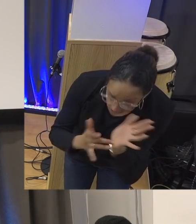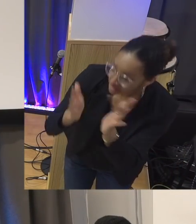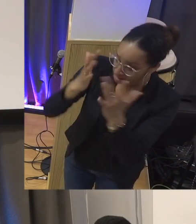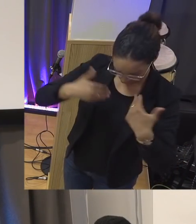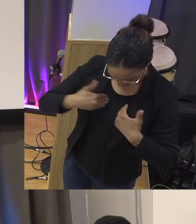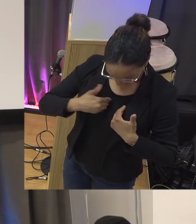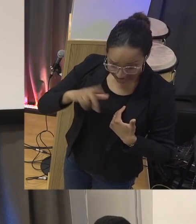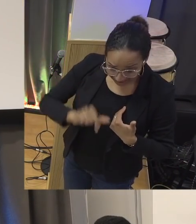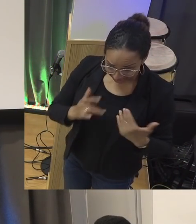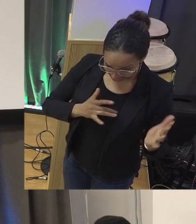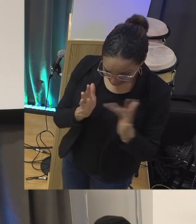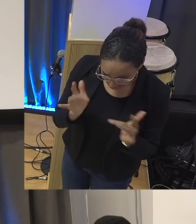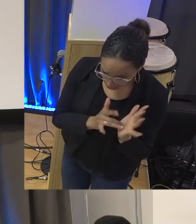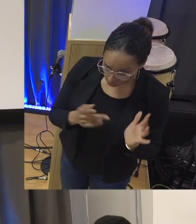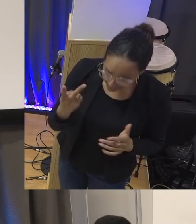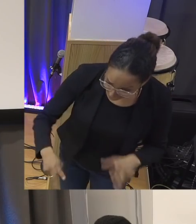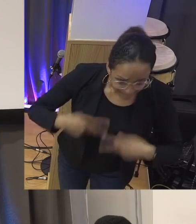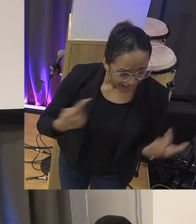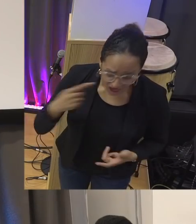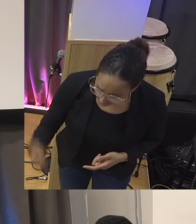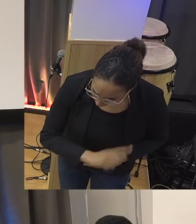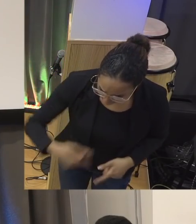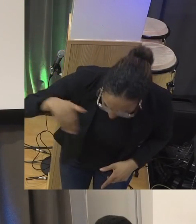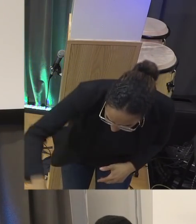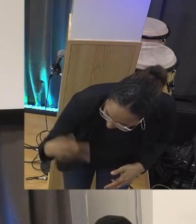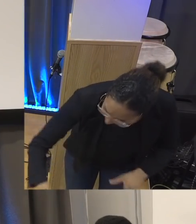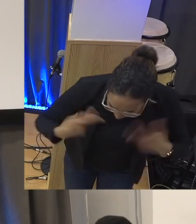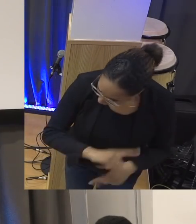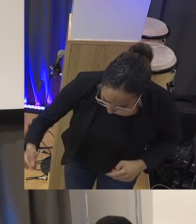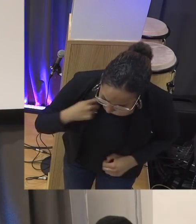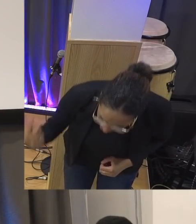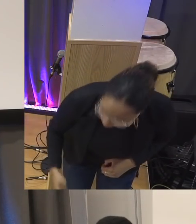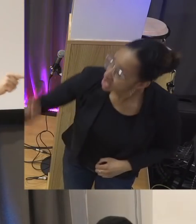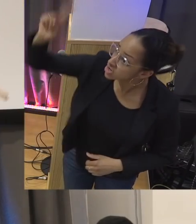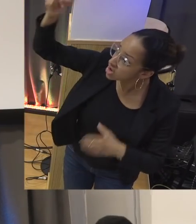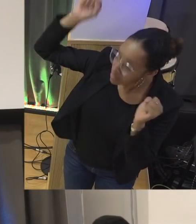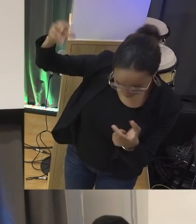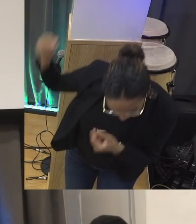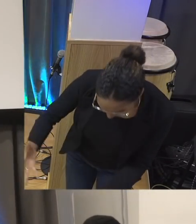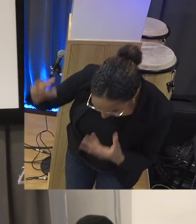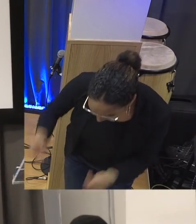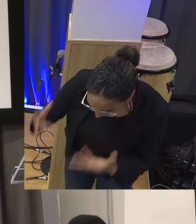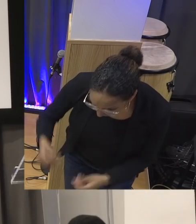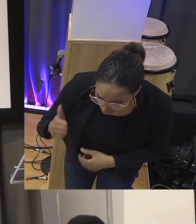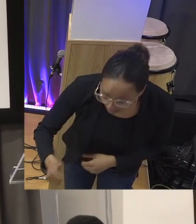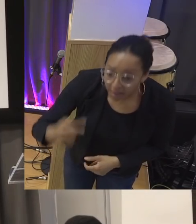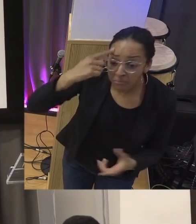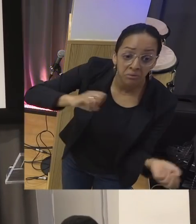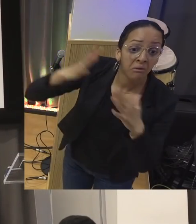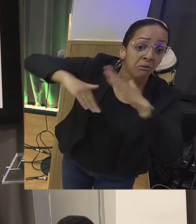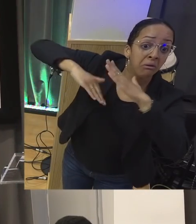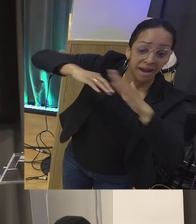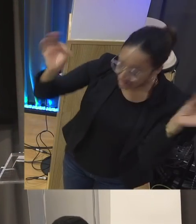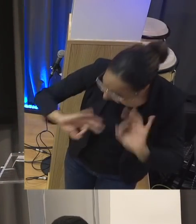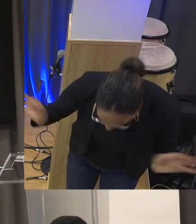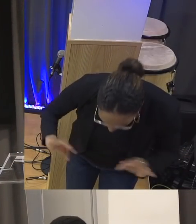intérieurement. Ta vie n'est pas un échec. Ta vie n'est pas un échec. Dieu peut faire infiniment au-delà, beaucoup plus que tu peux penser et imaginer.